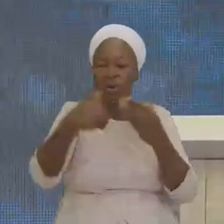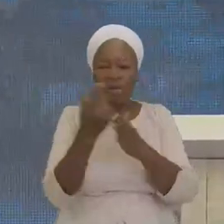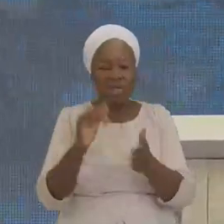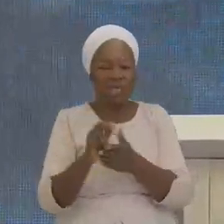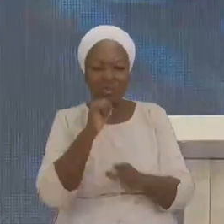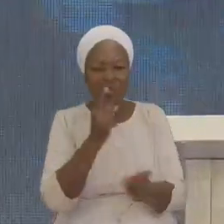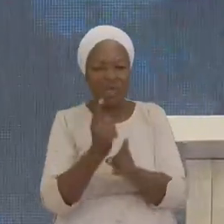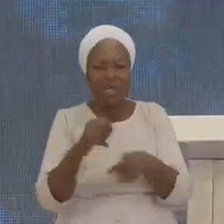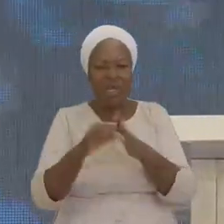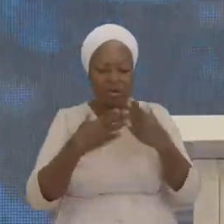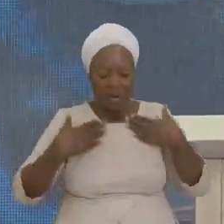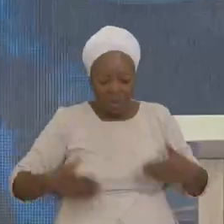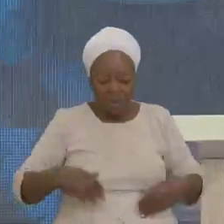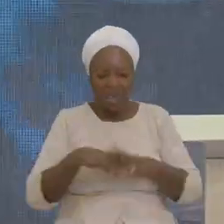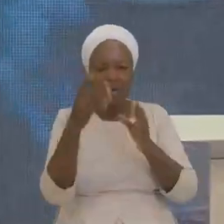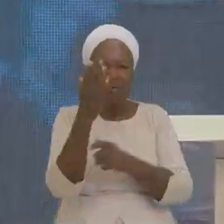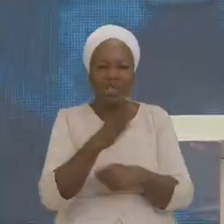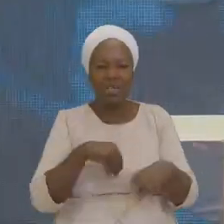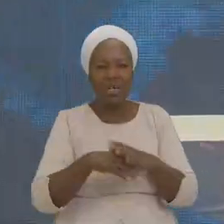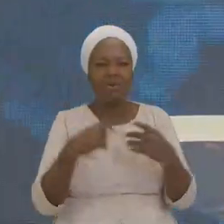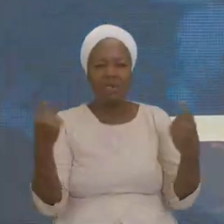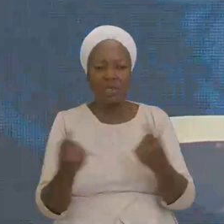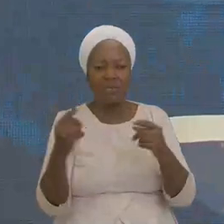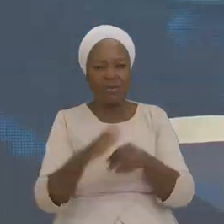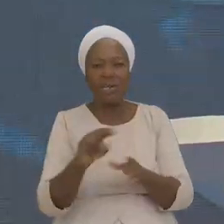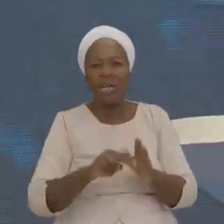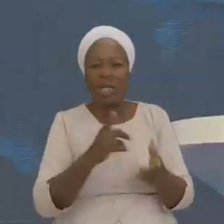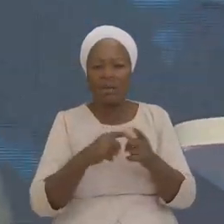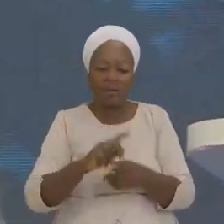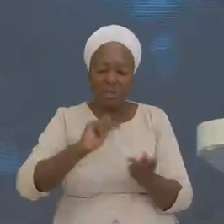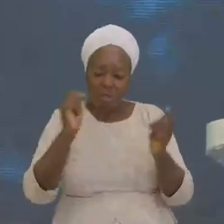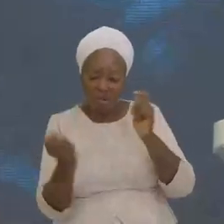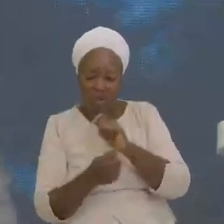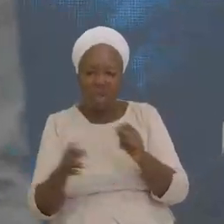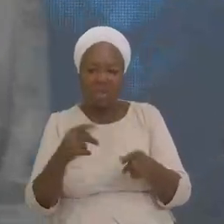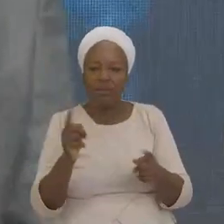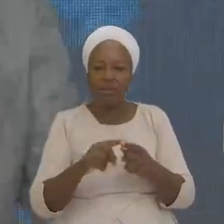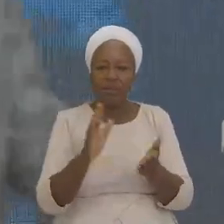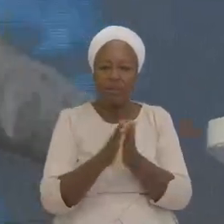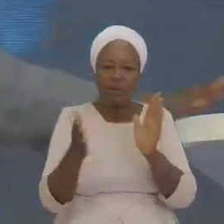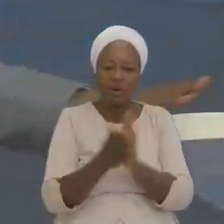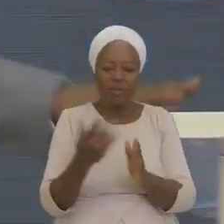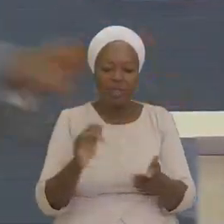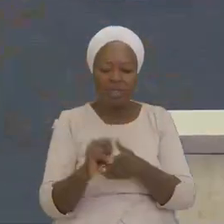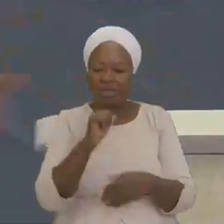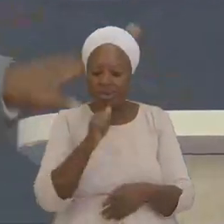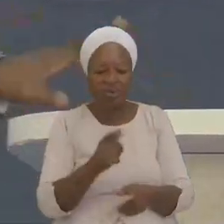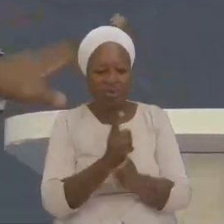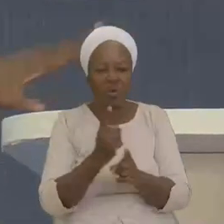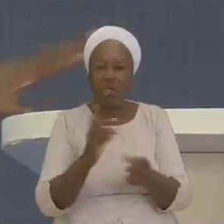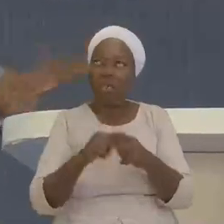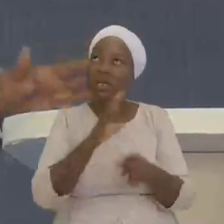légitimes et qui, dans notre chair, dans notre dépravation, dans notre nature pécheresse, nous les avons transformées pour